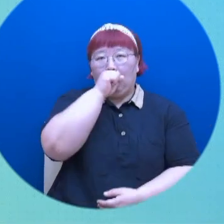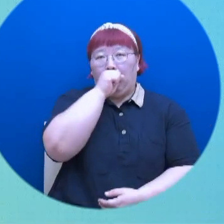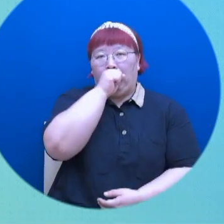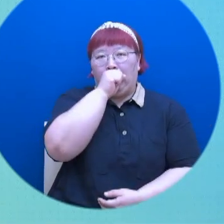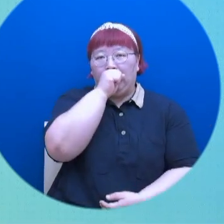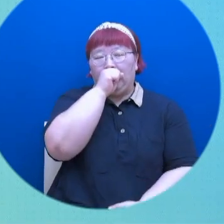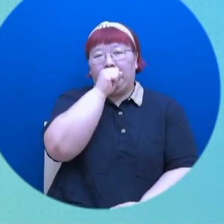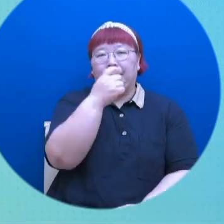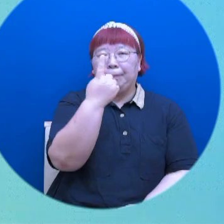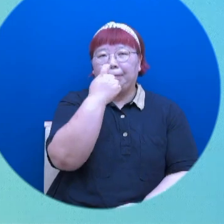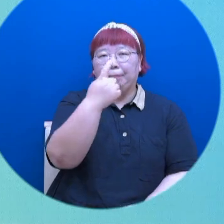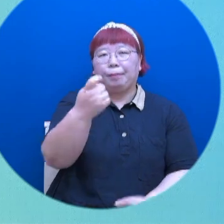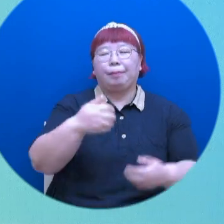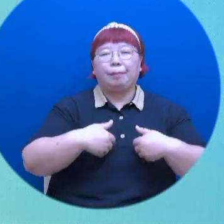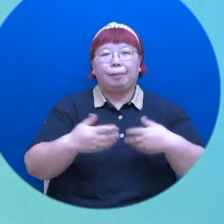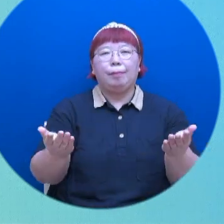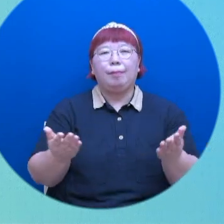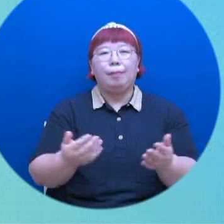멋있어질 필요 없단다.